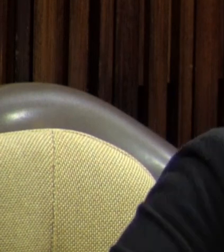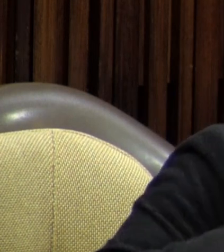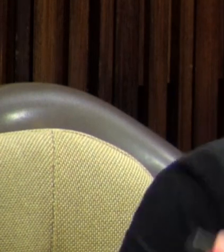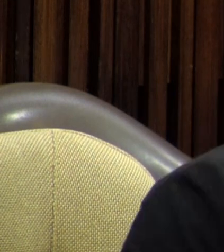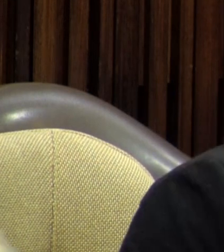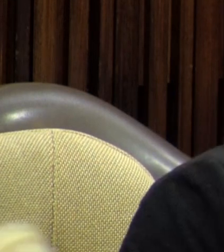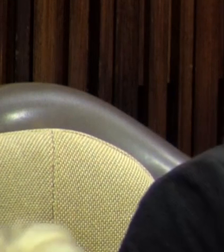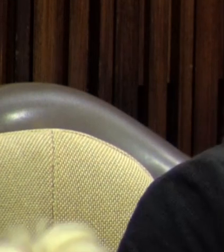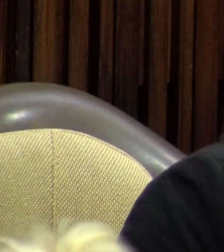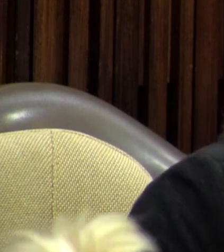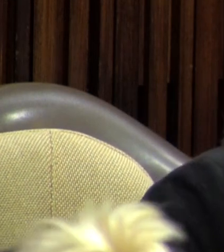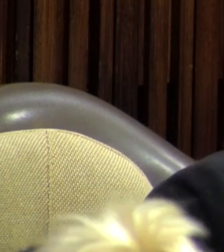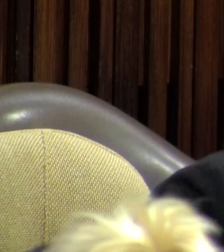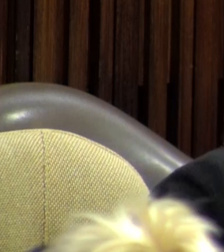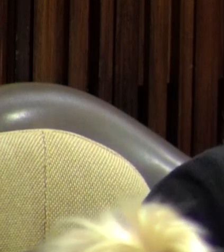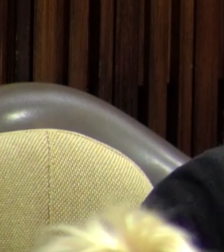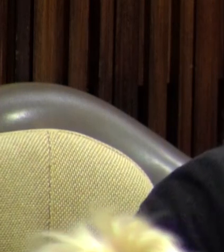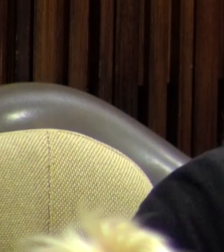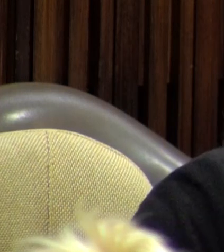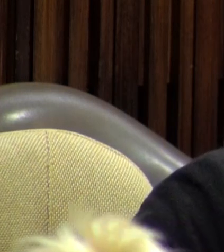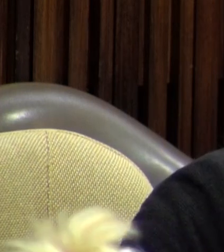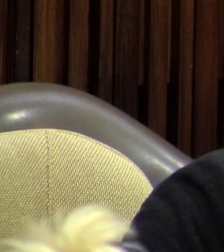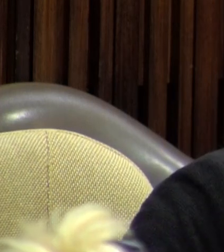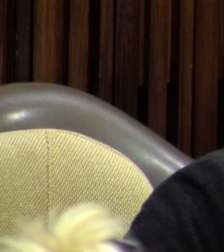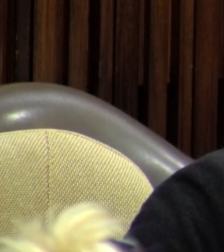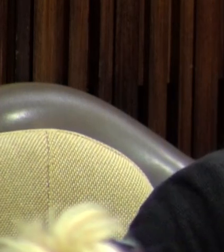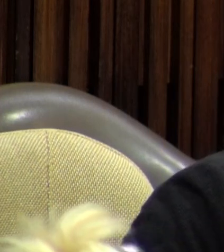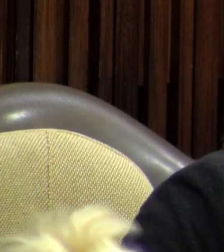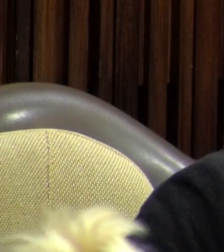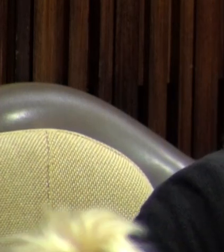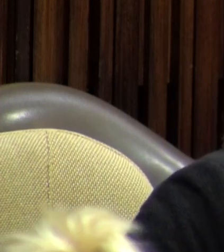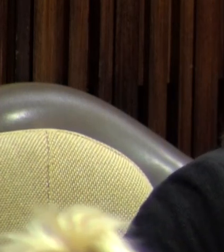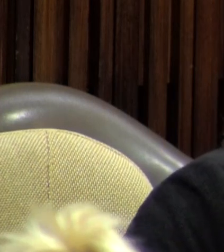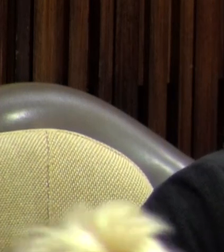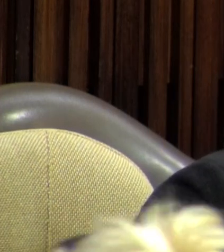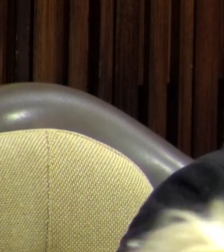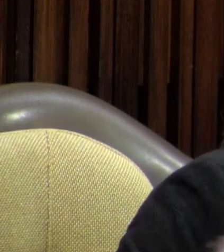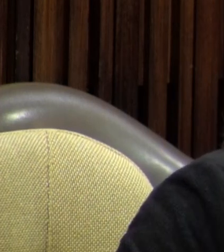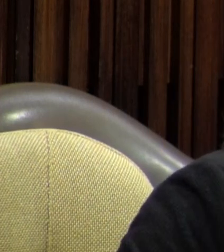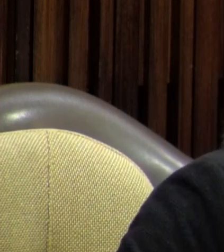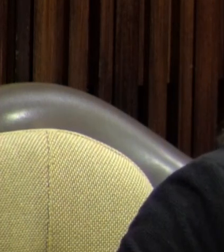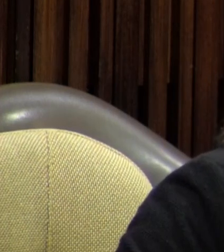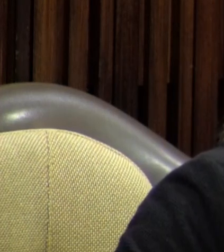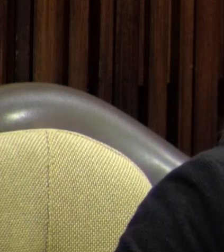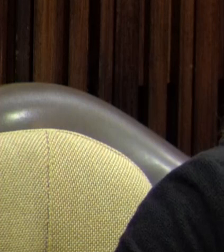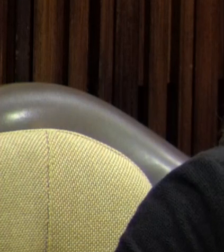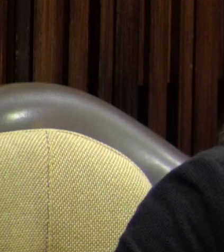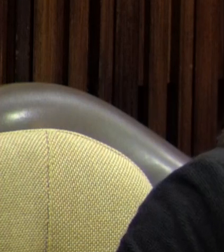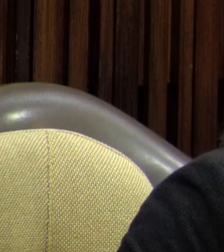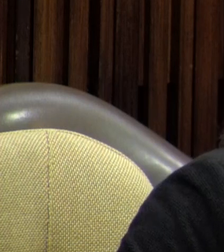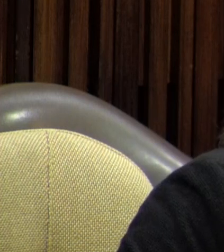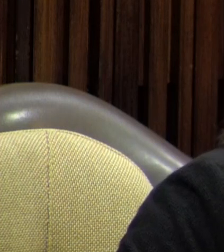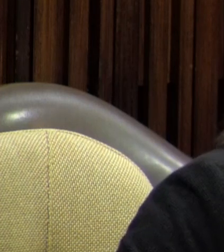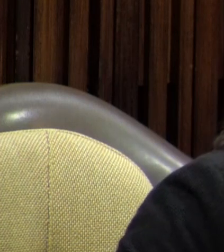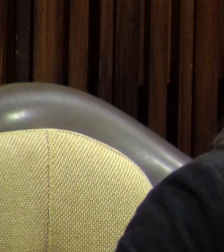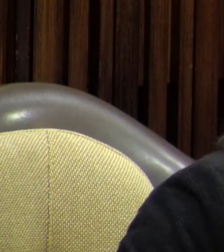à autre chose mais on ne peut pas changer on peut pas changer de pied comme ça en l'espace de six mois huit mois au